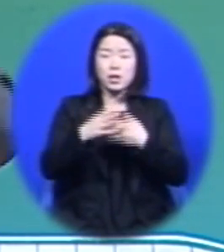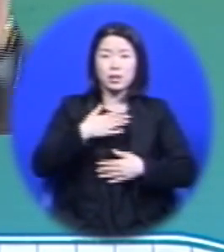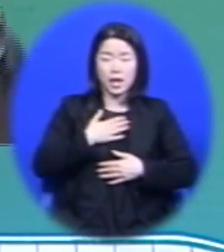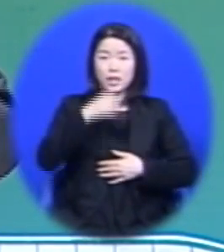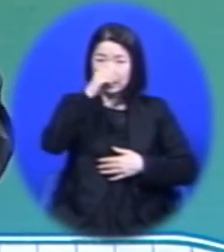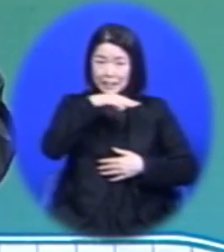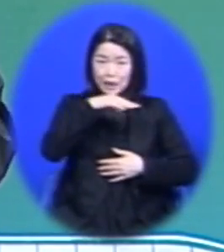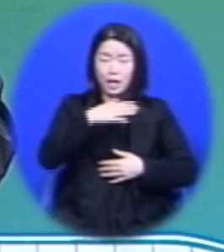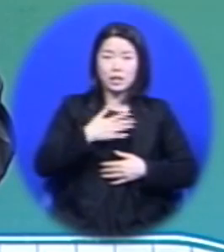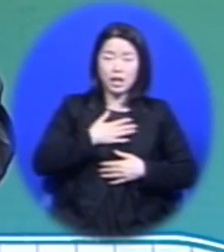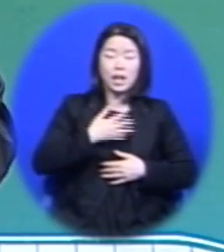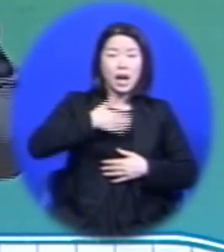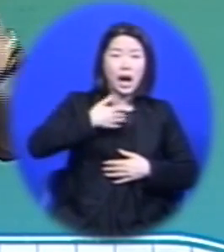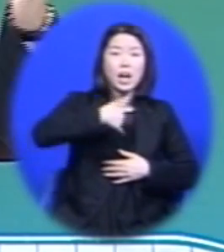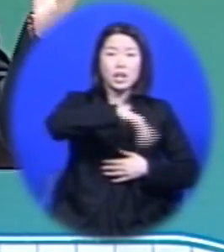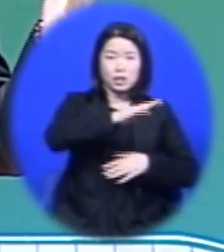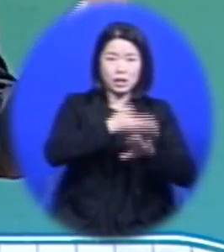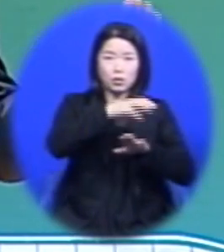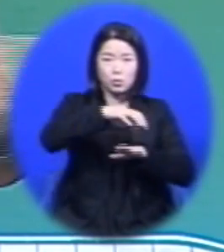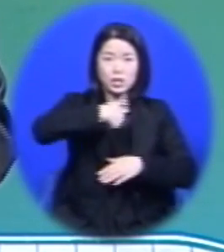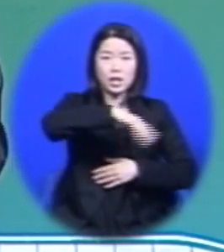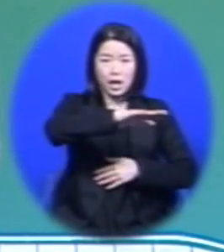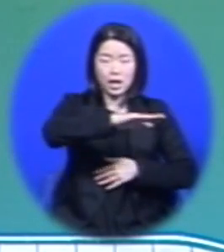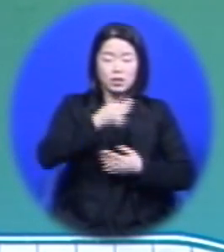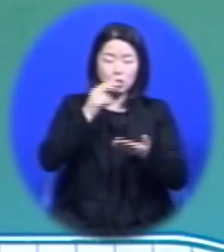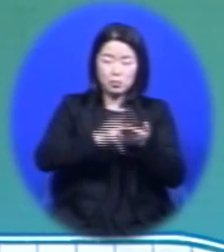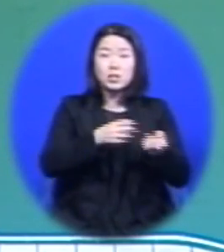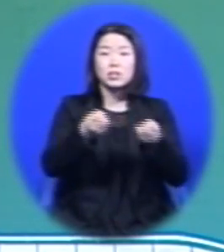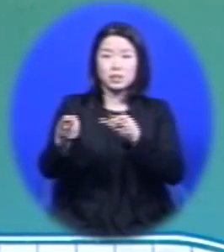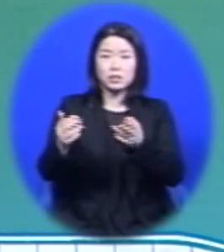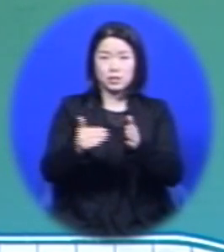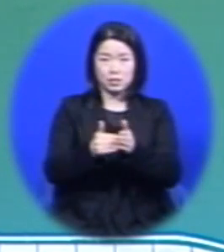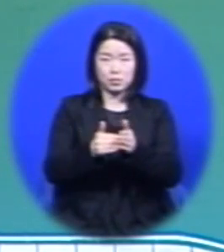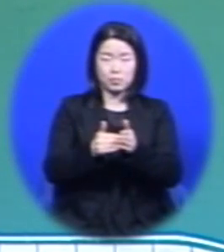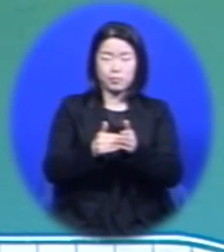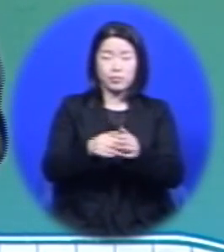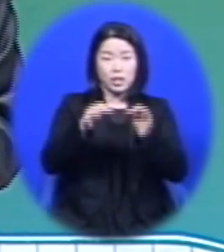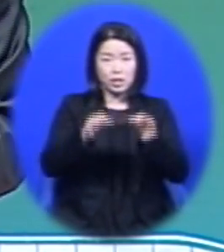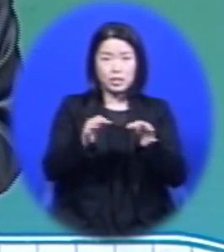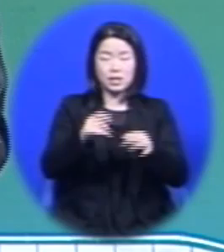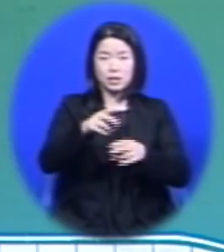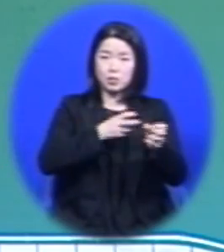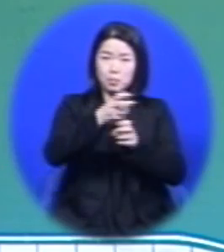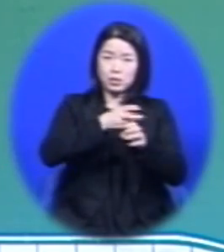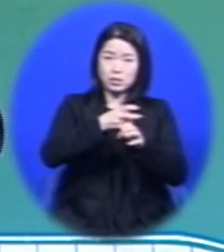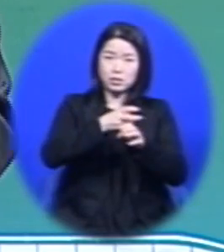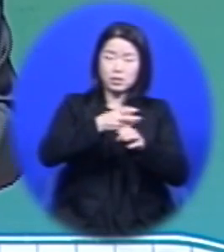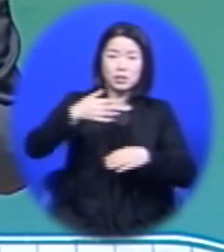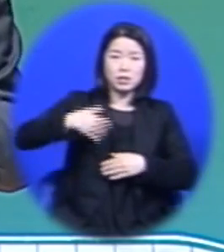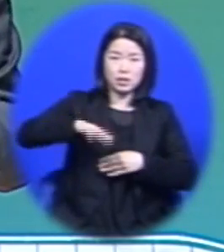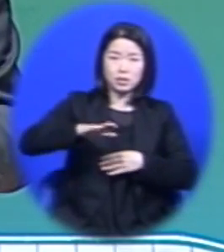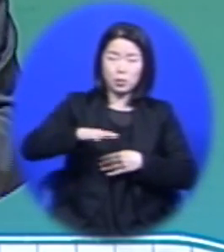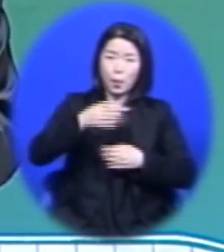내 길을 가겠노라고 그렇게 편지를 보냈다는 겁니다. 그리고 이제 그 버스를 타고 자기